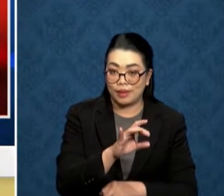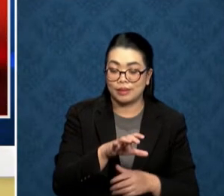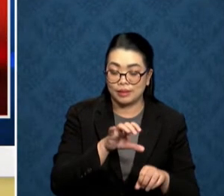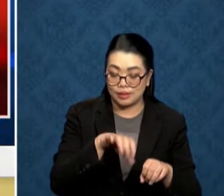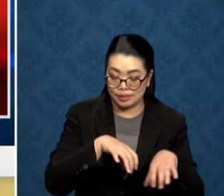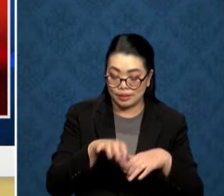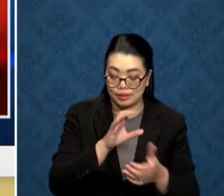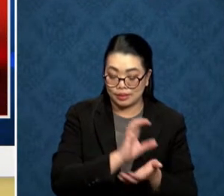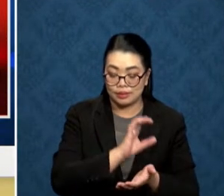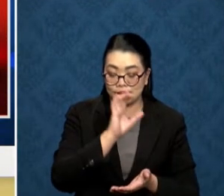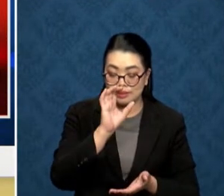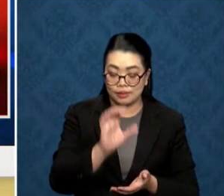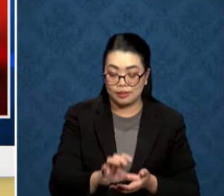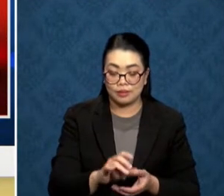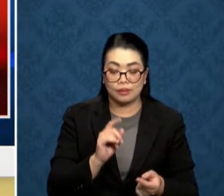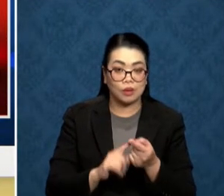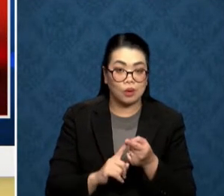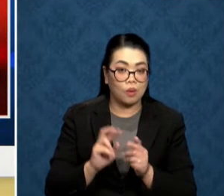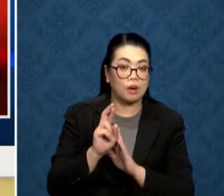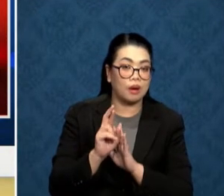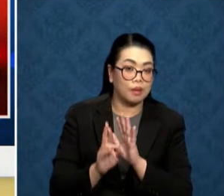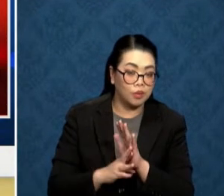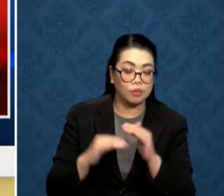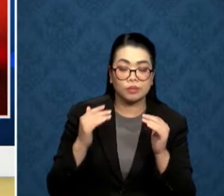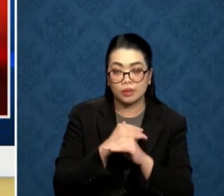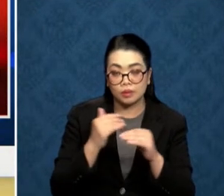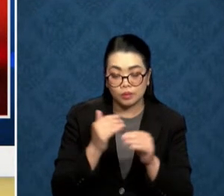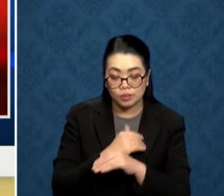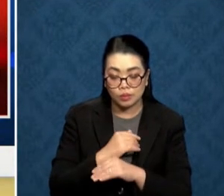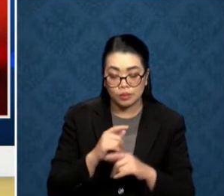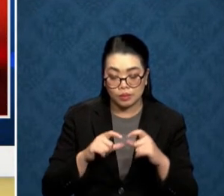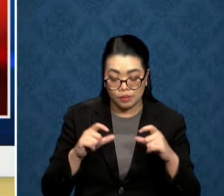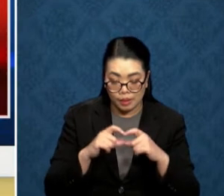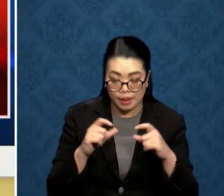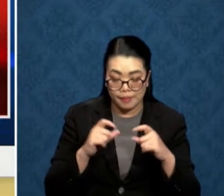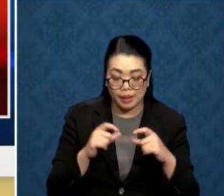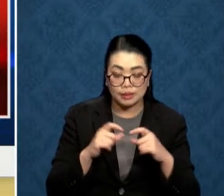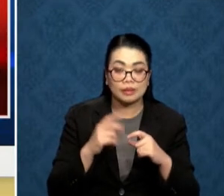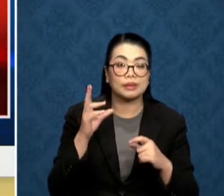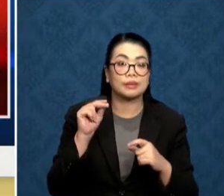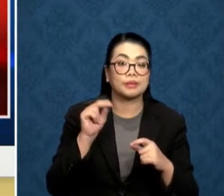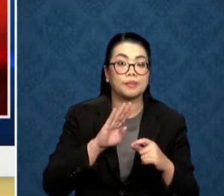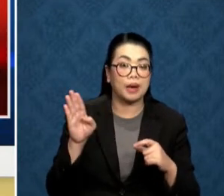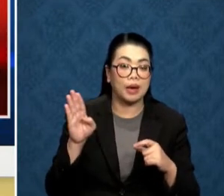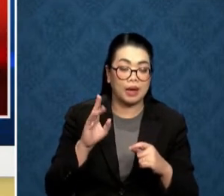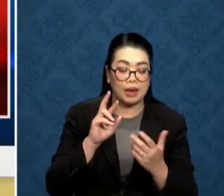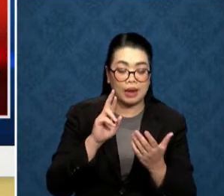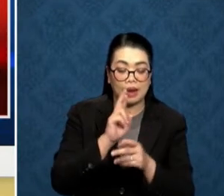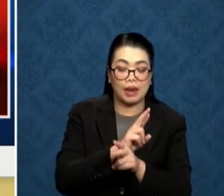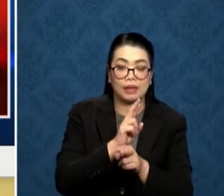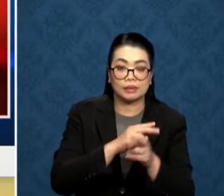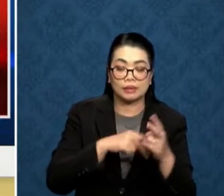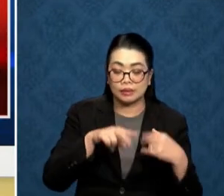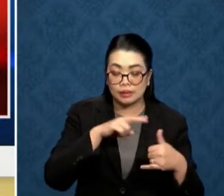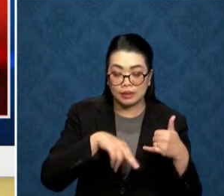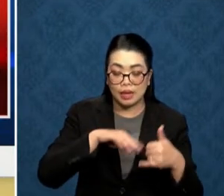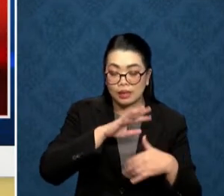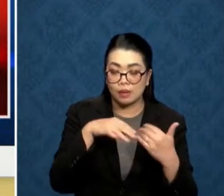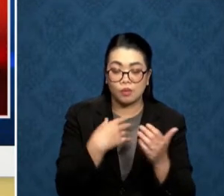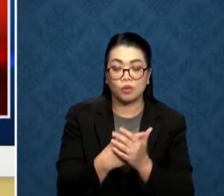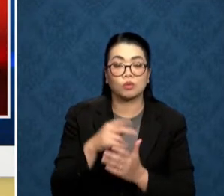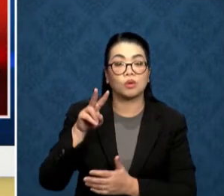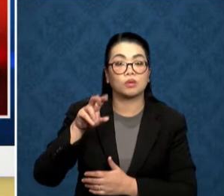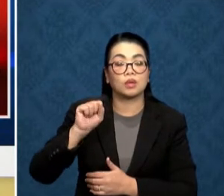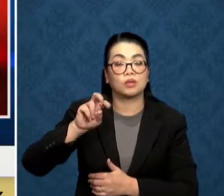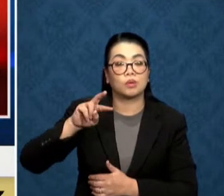สัญงบสำหับระบบสาศุยกระดบ 30 บารกษาทกที่ครับ235,000 ล้ทเดยวคร